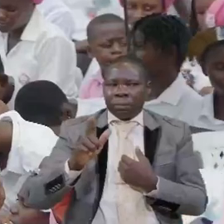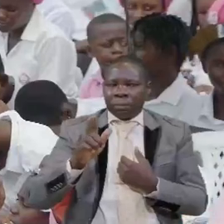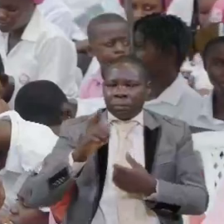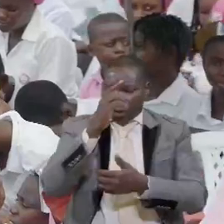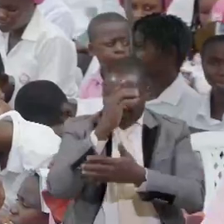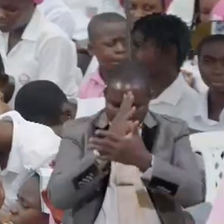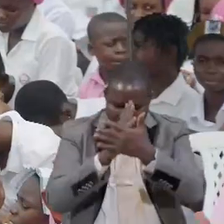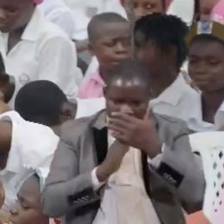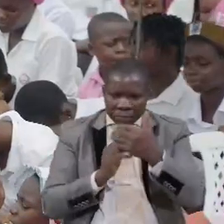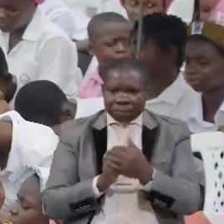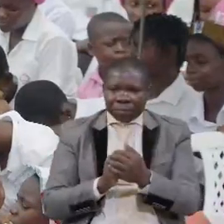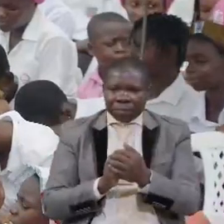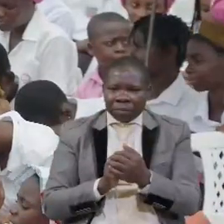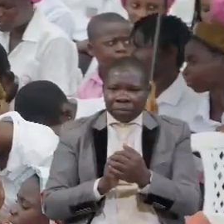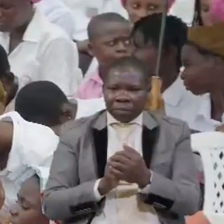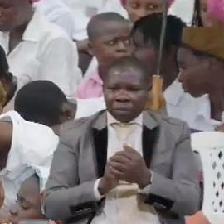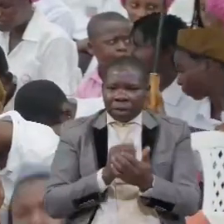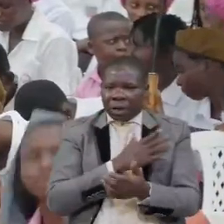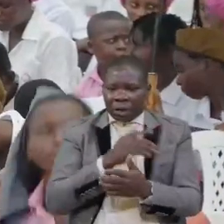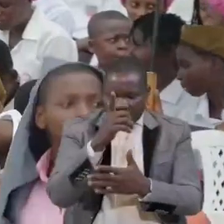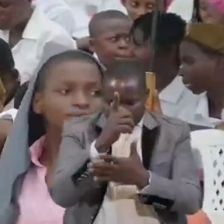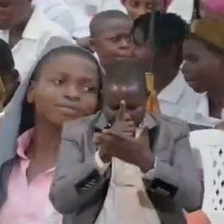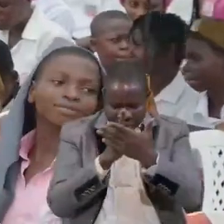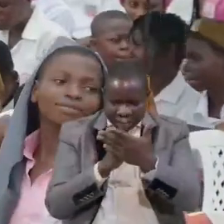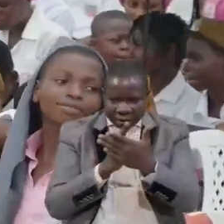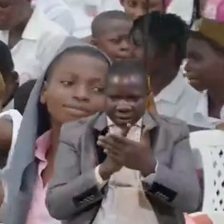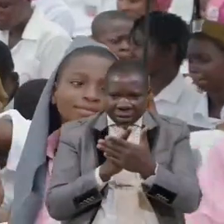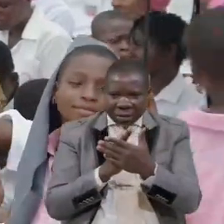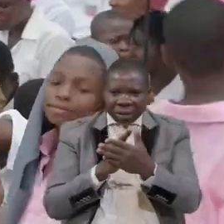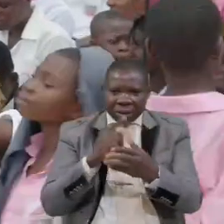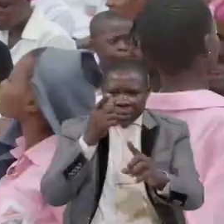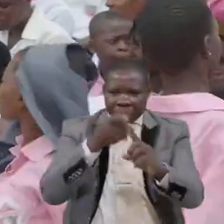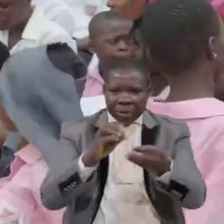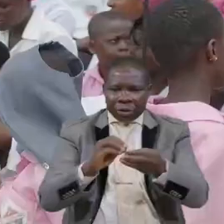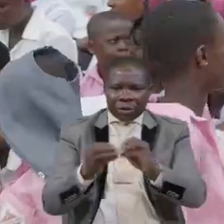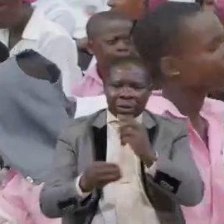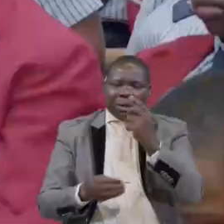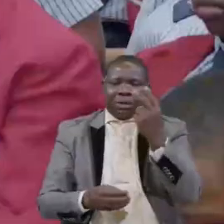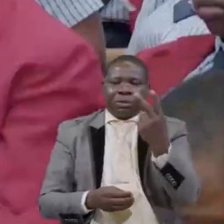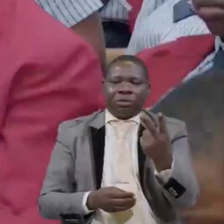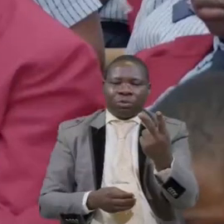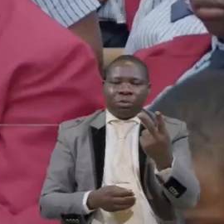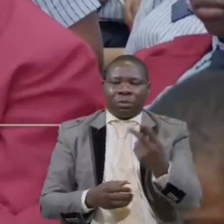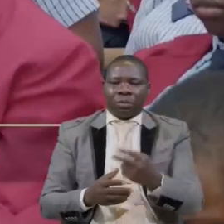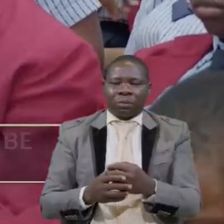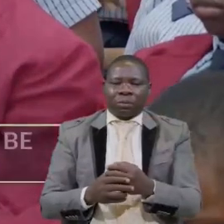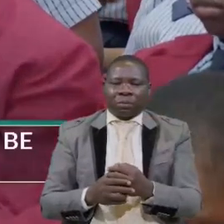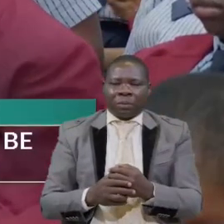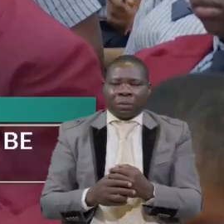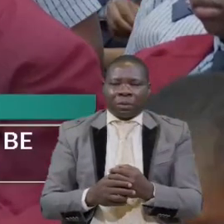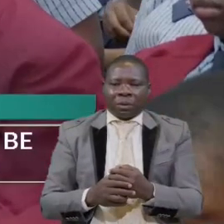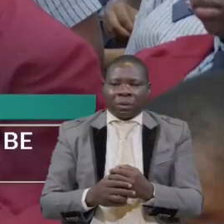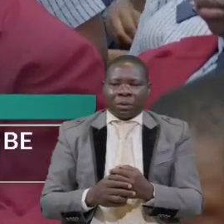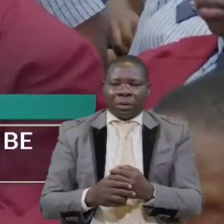point recharge c'est redéfier et renforcer pour être